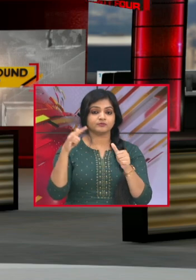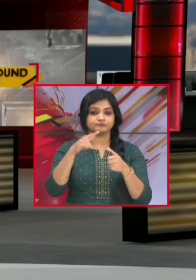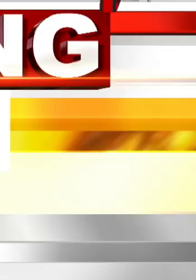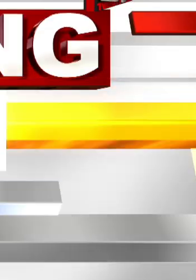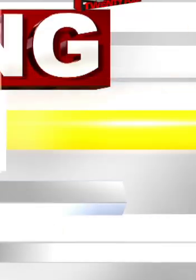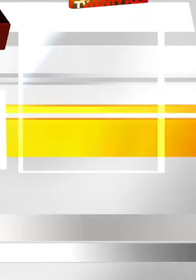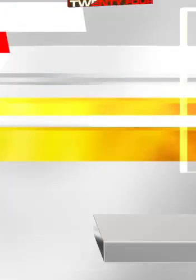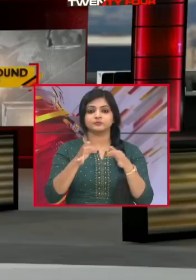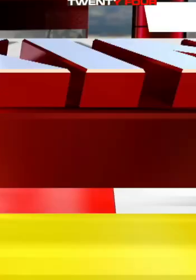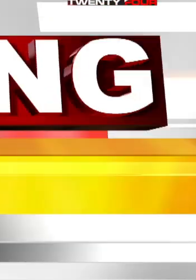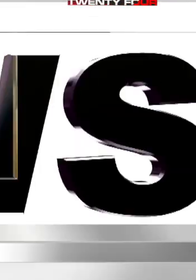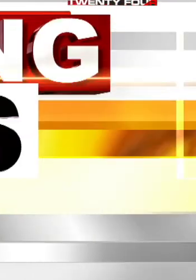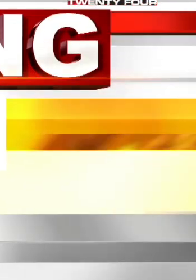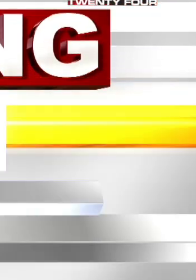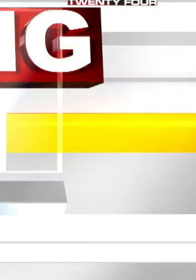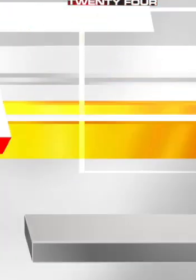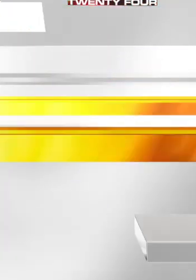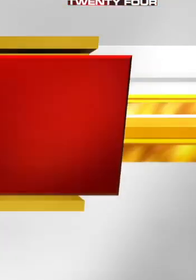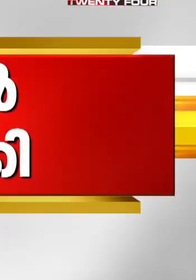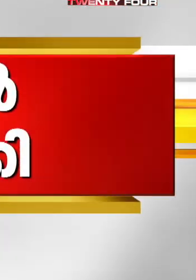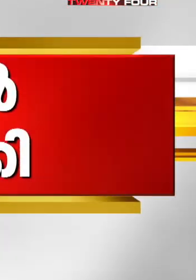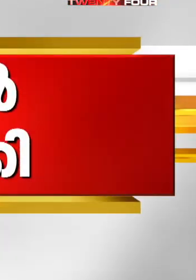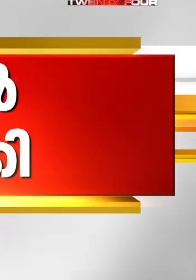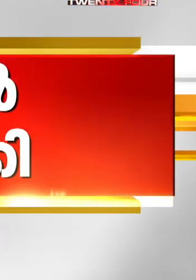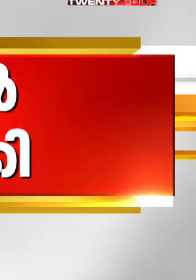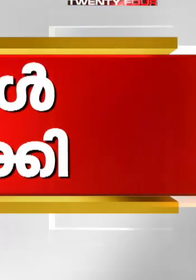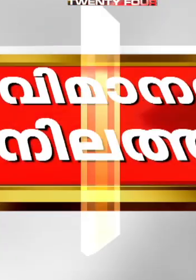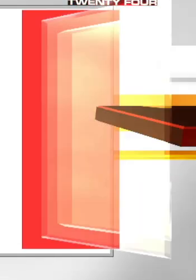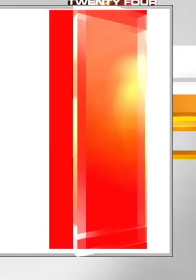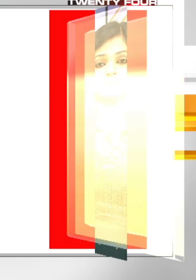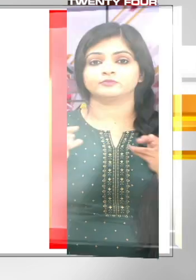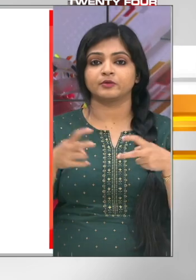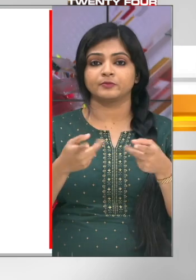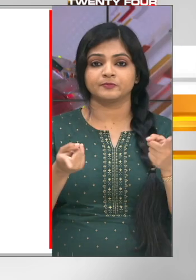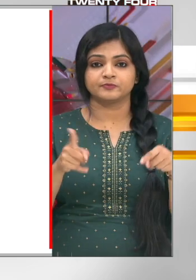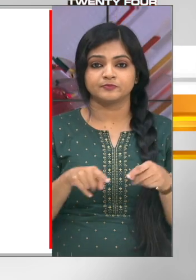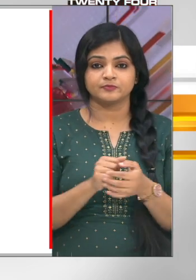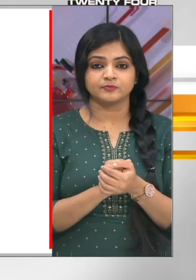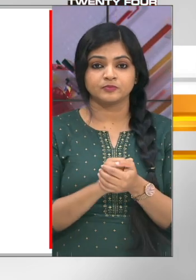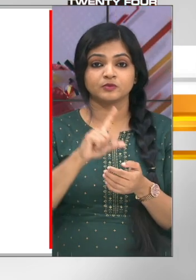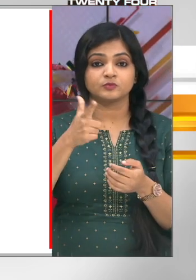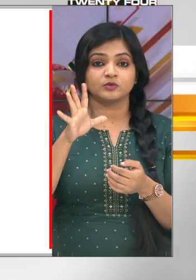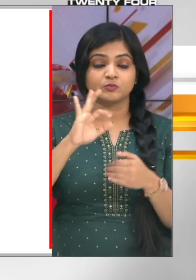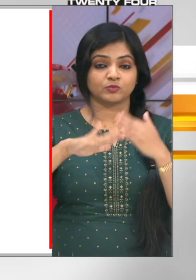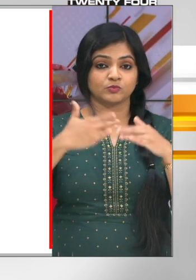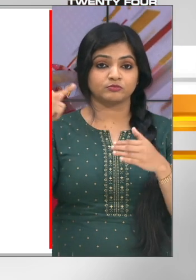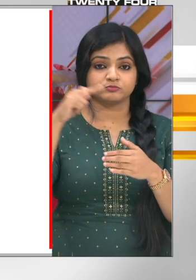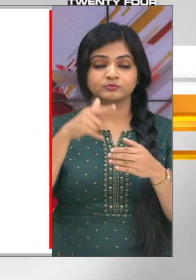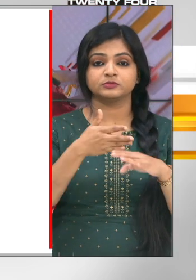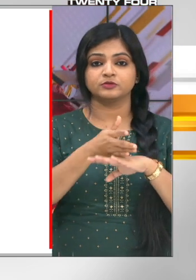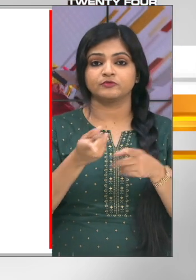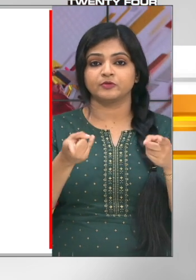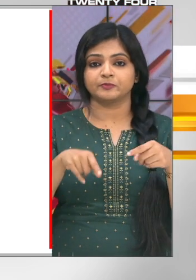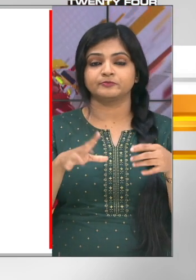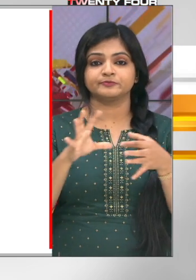വിശദീകരണം ആയിരക്കണക്കിന് യാത്രക്കാർ വിമാനത്താവളങ്ങളിൽ കുടുങ്ങിക്കിടക്കുകയാണ് 750-ലധികം വിമാന സർവീസുകളെ ബാധിച്ചതായാണ് റിപ്പോർട്ടുകൾ തകരാർ പരിഹരിക്കാൻ